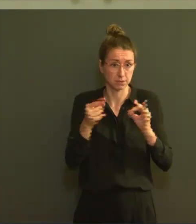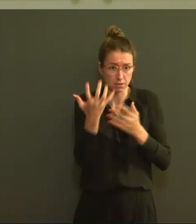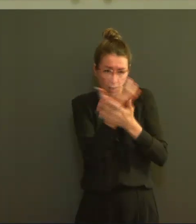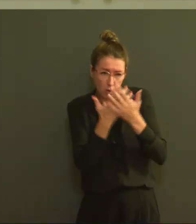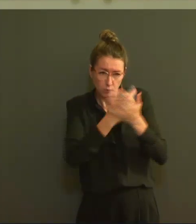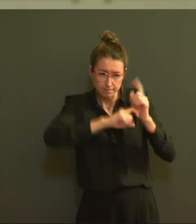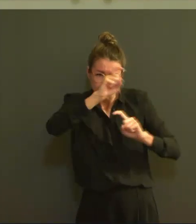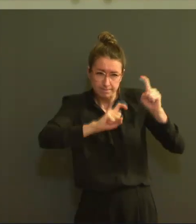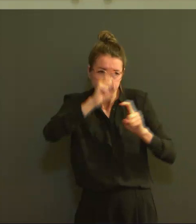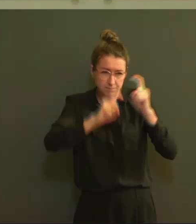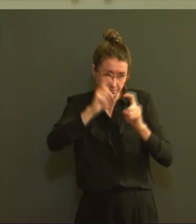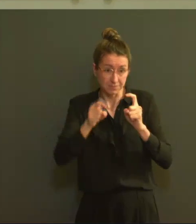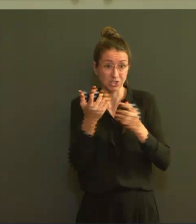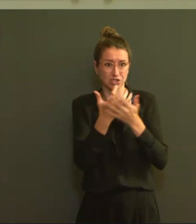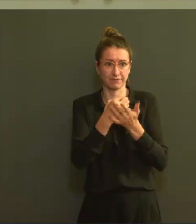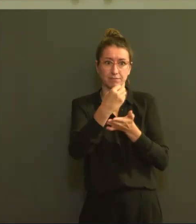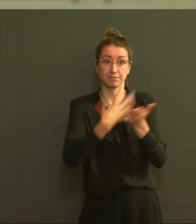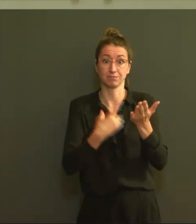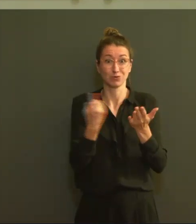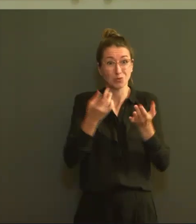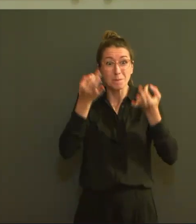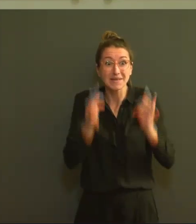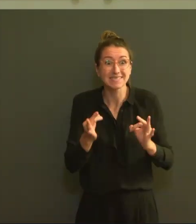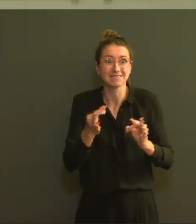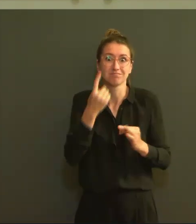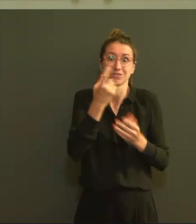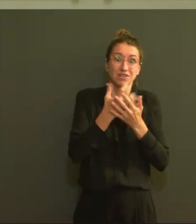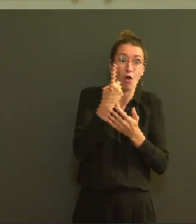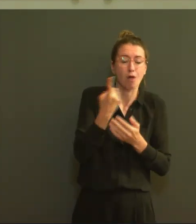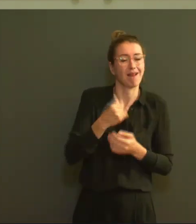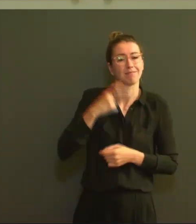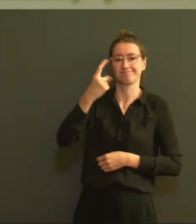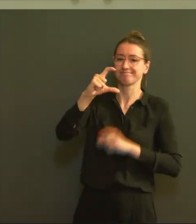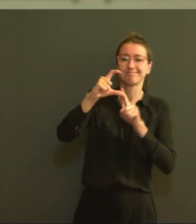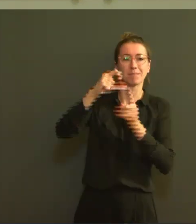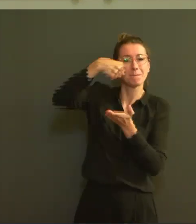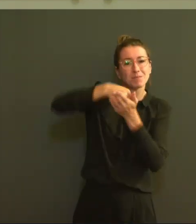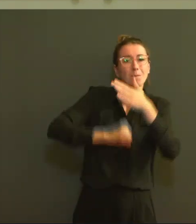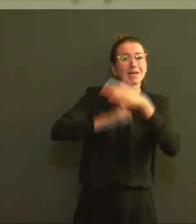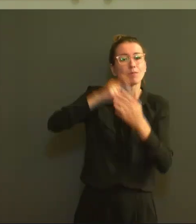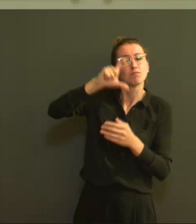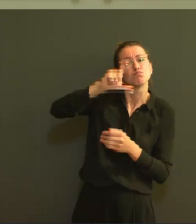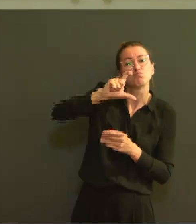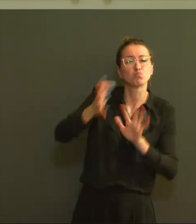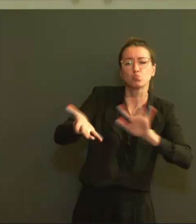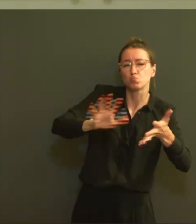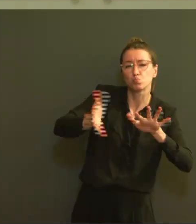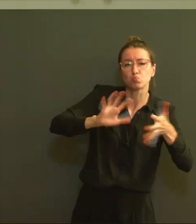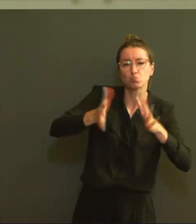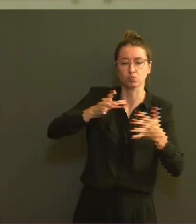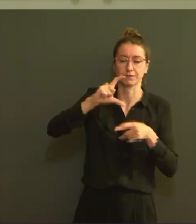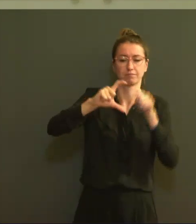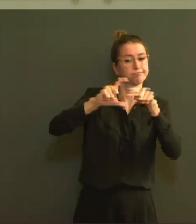un intervalle de confiance. Vous voyez une valeur faible et une valeur plus élevée. Cela veut dire qu'il y